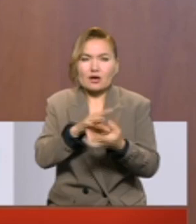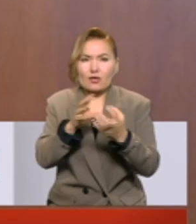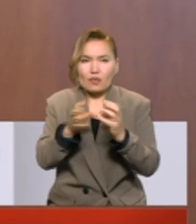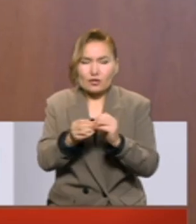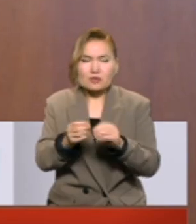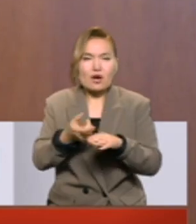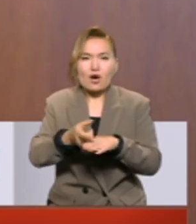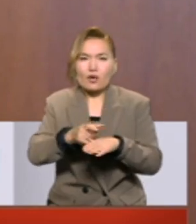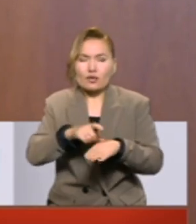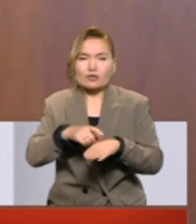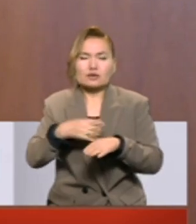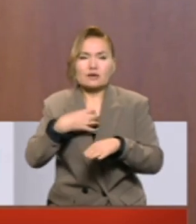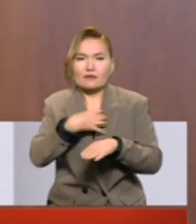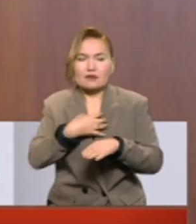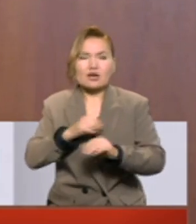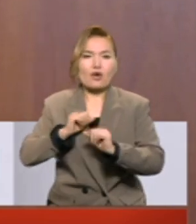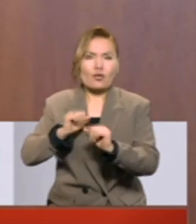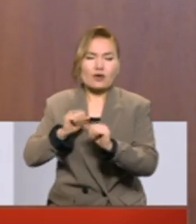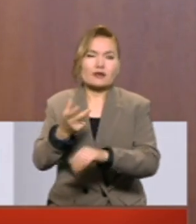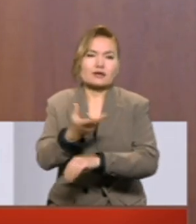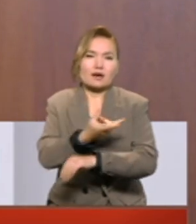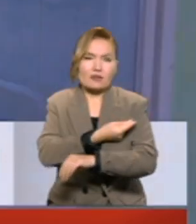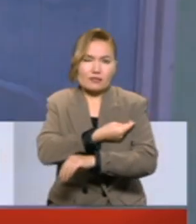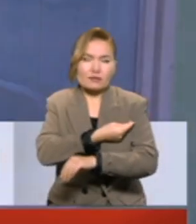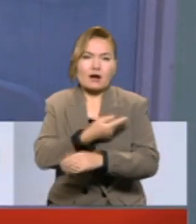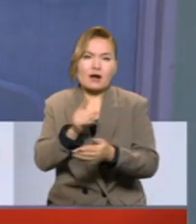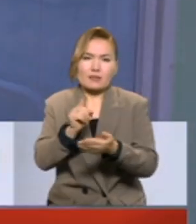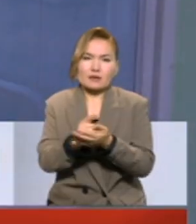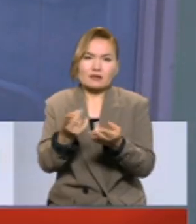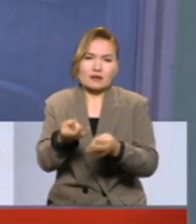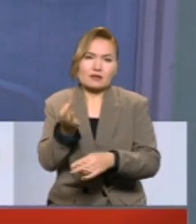бір ең тиімді жолы қорғанудан бұл екпе алу.